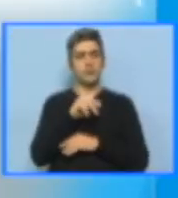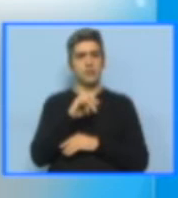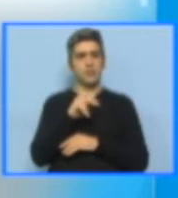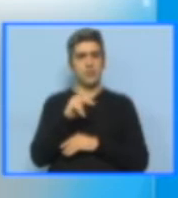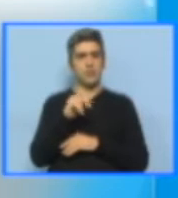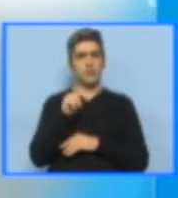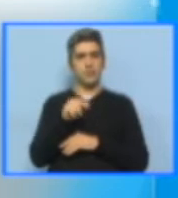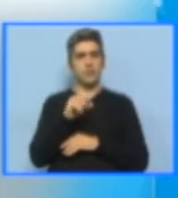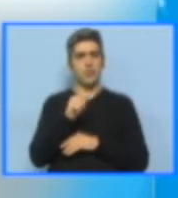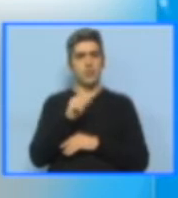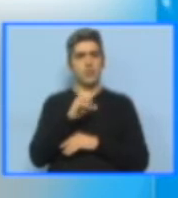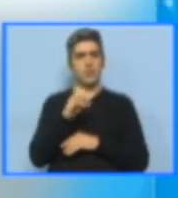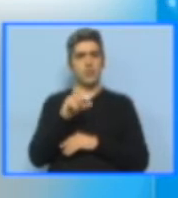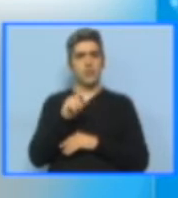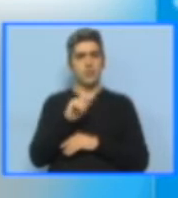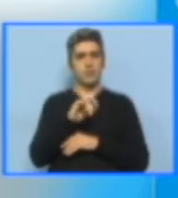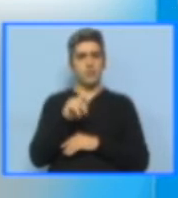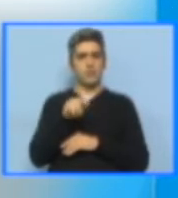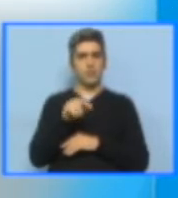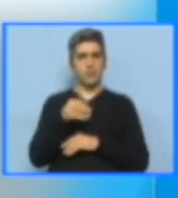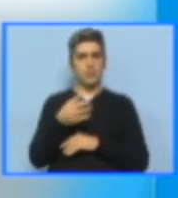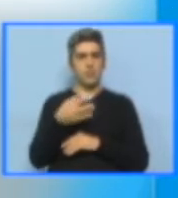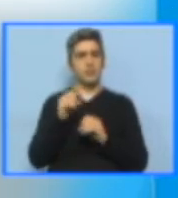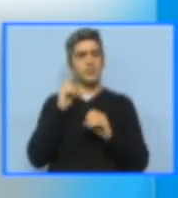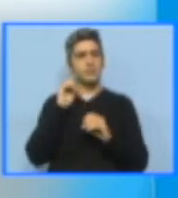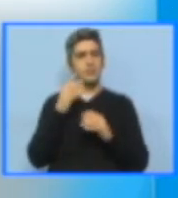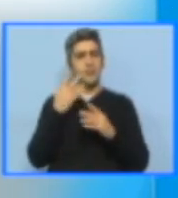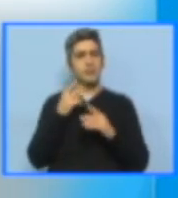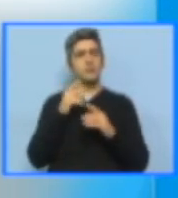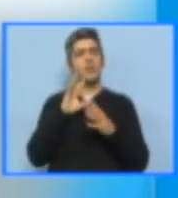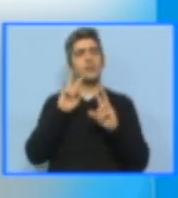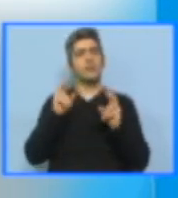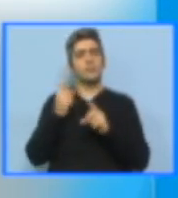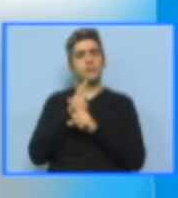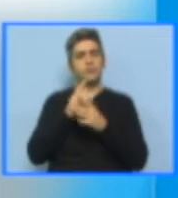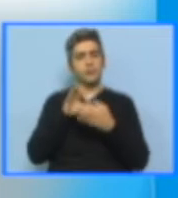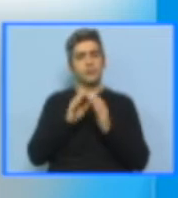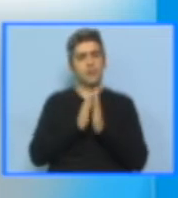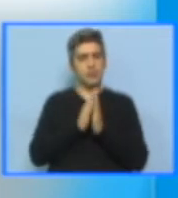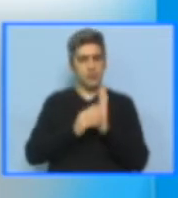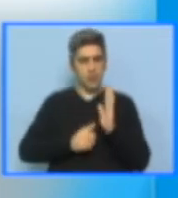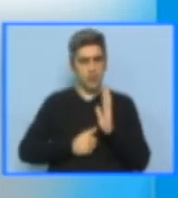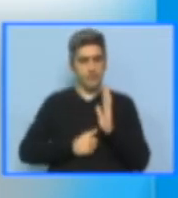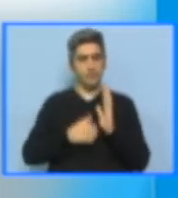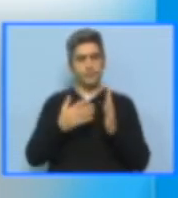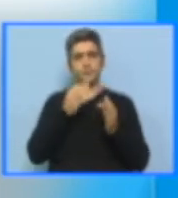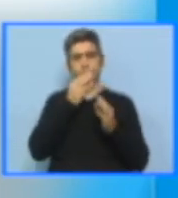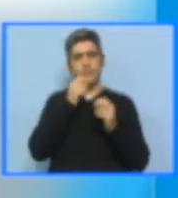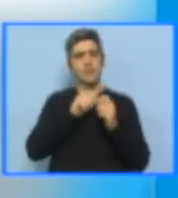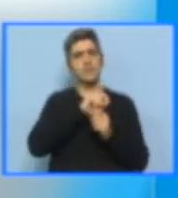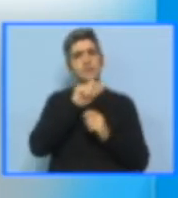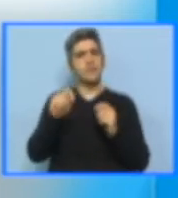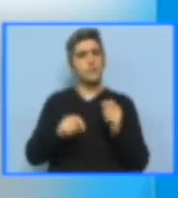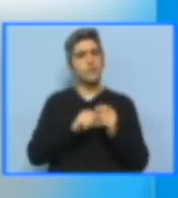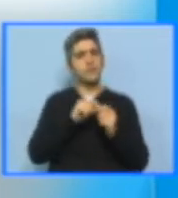Agência.eclésia.pt é neste endereço que encontra os principais temas da atualidade na Igreja Católica. Agora, o nosso destaque para o ciclo de encontros